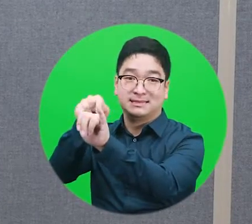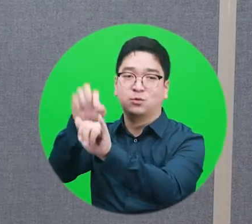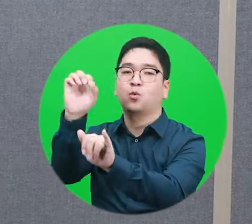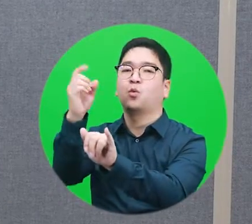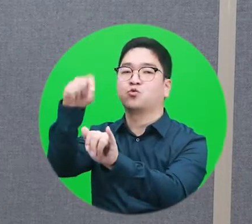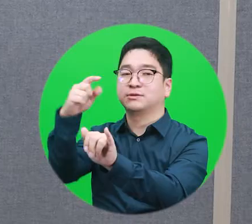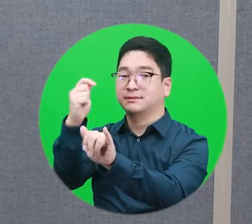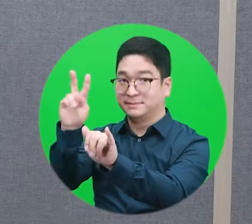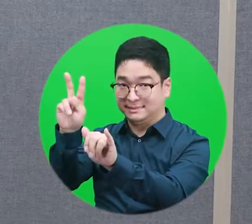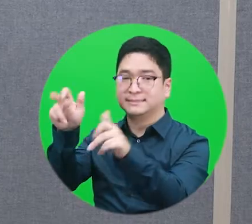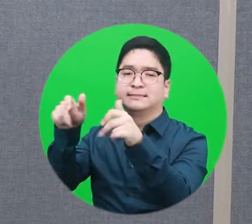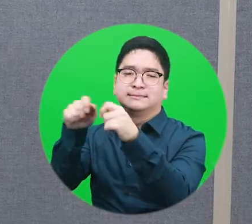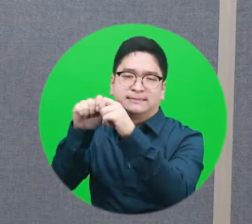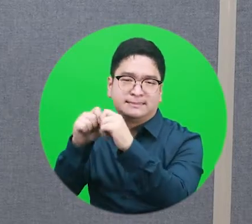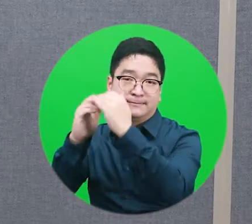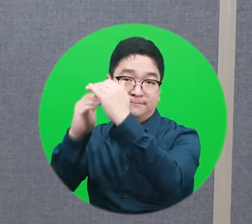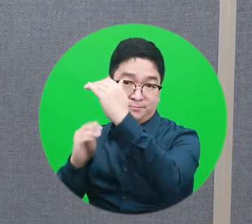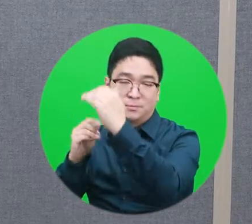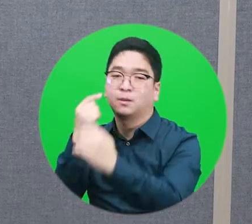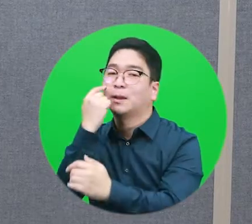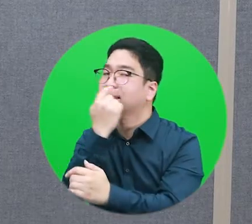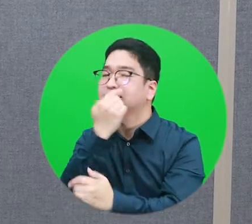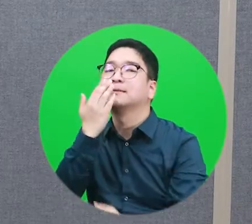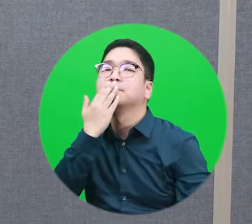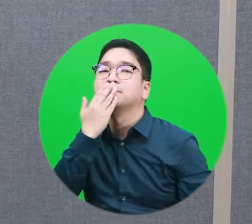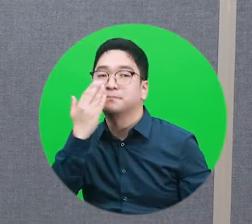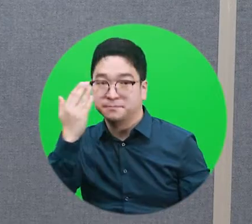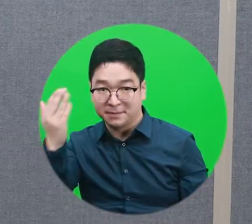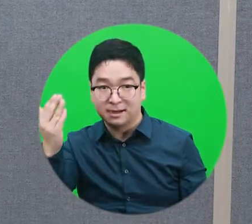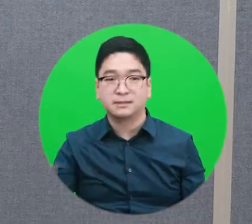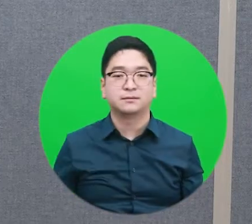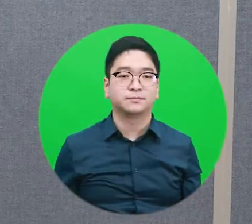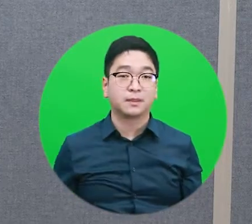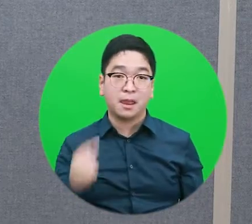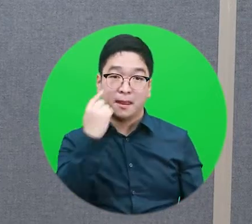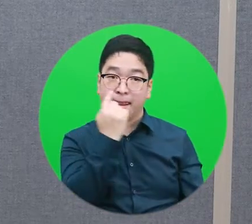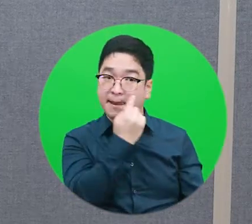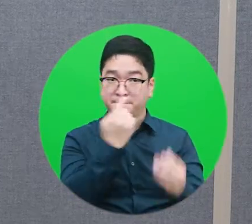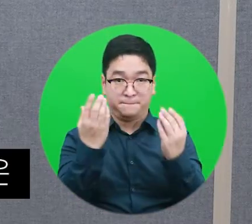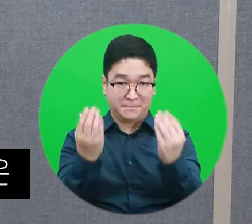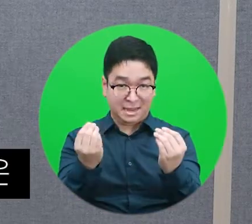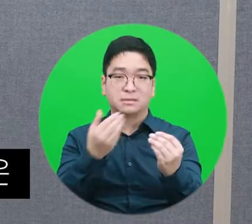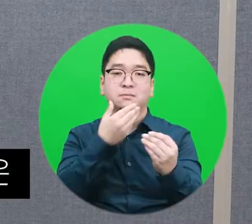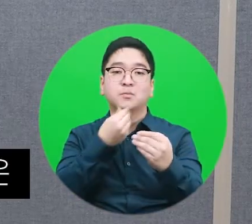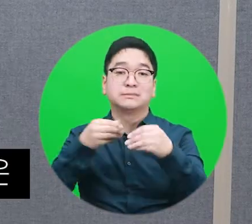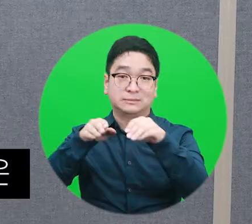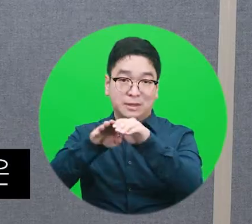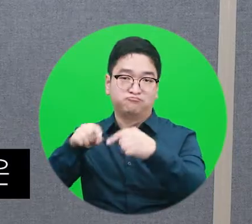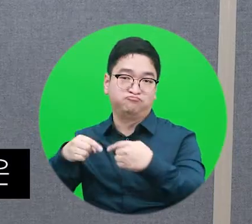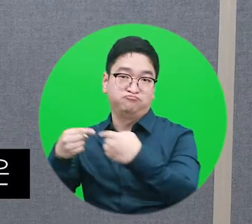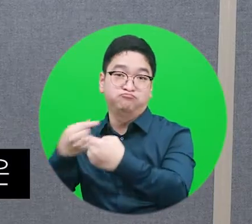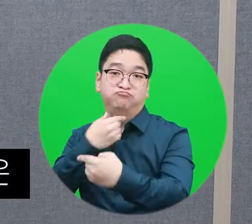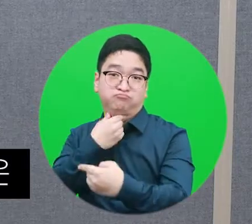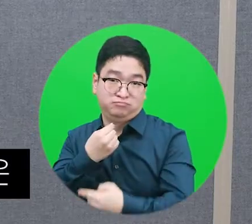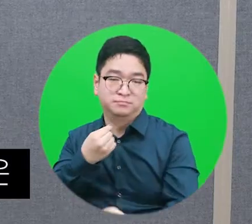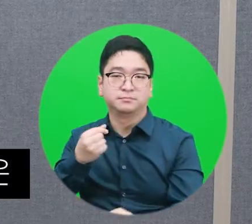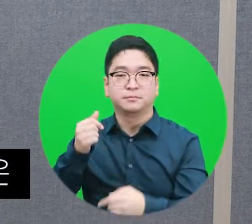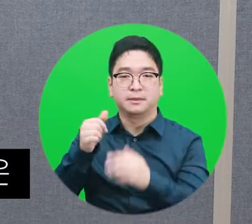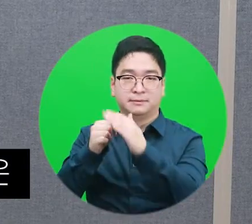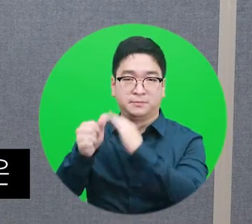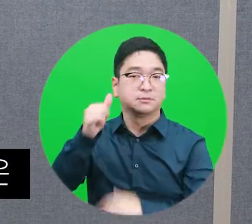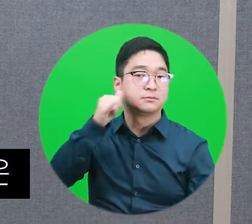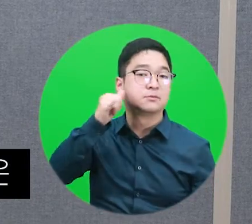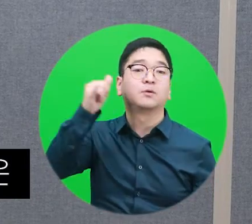복지관, 그리고 유튜브 채널 OOTV에서 자세한 내용을 확인하실 수 있습니다. 그래서 확인하시고 복지관